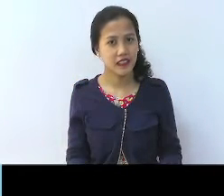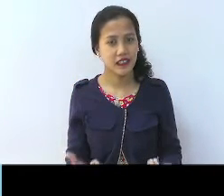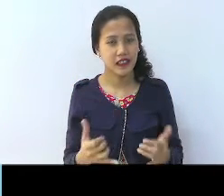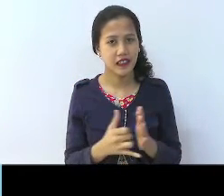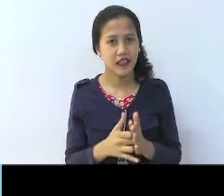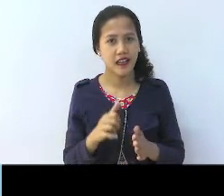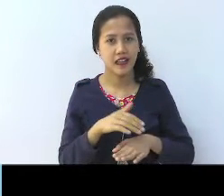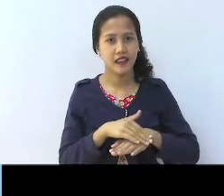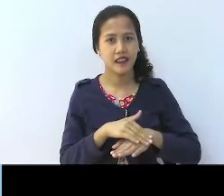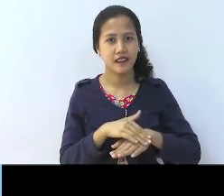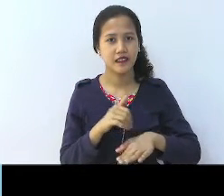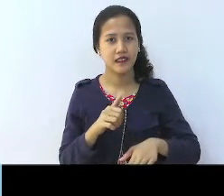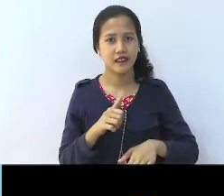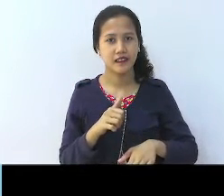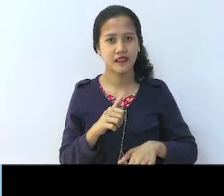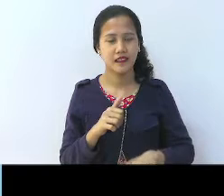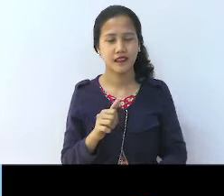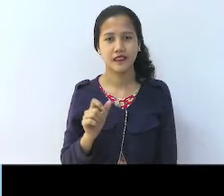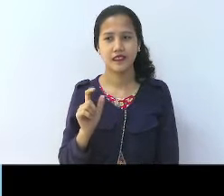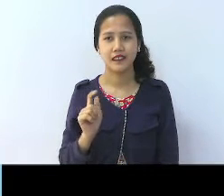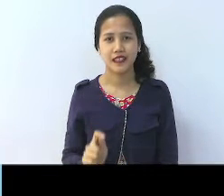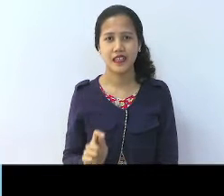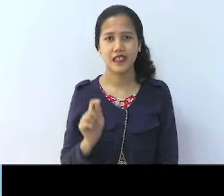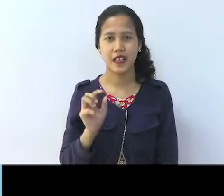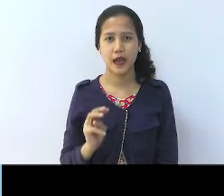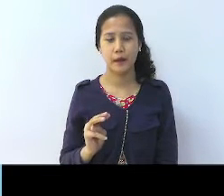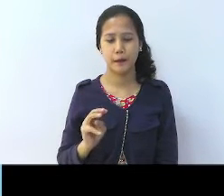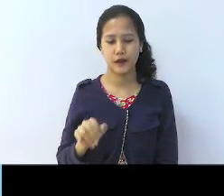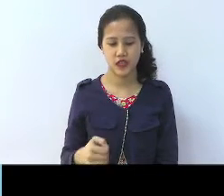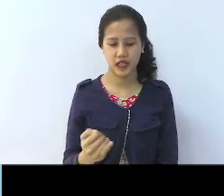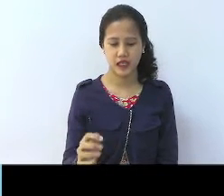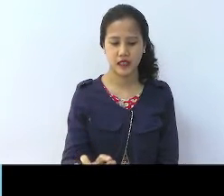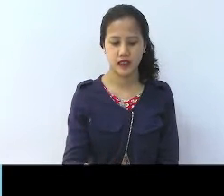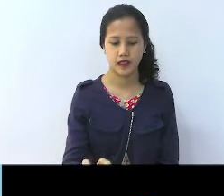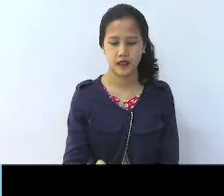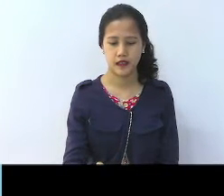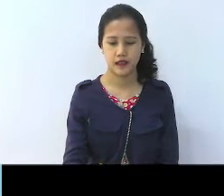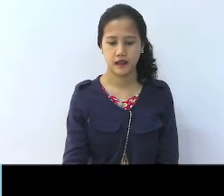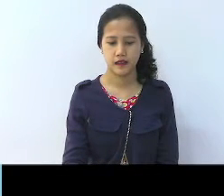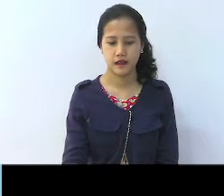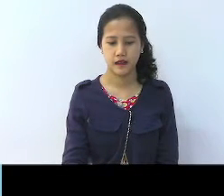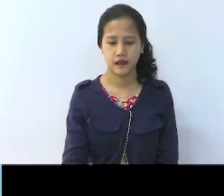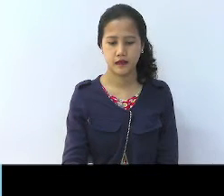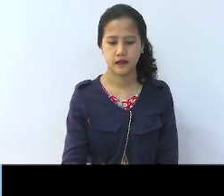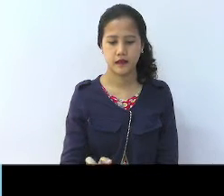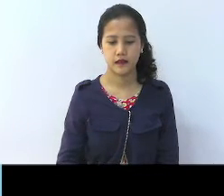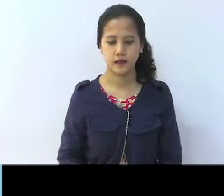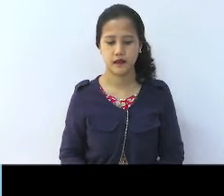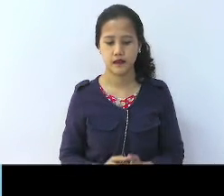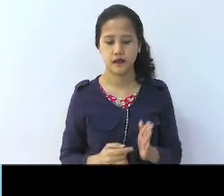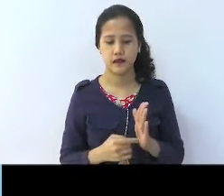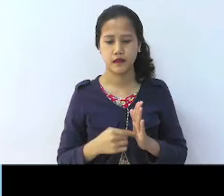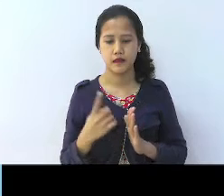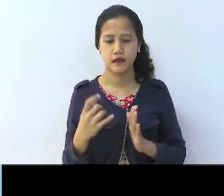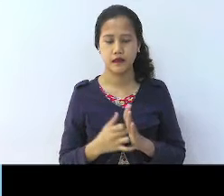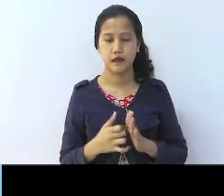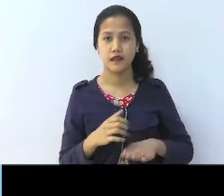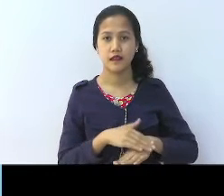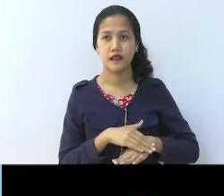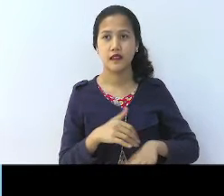malaking pribilehyo po na makapagbigay po sa inyo ng impormasyon tungkol sa ating kalusugan ngayong araw na ito. At ang topic po